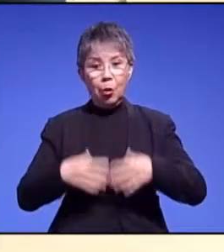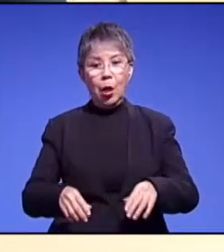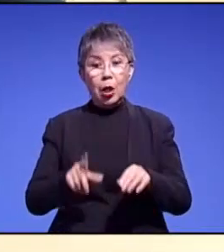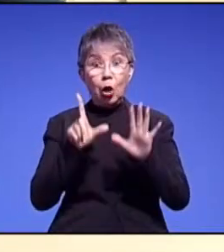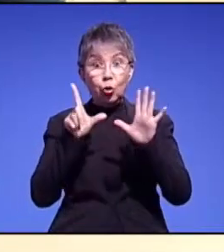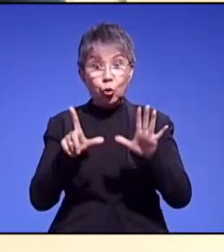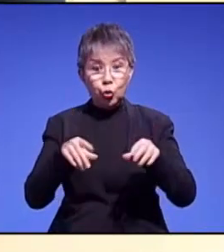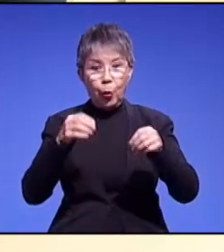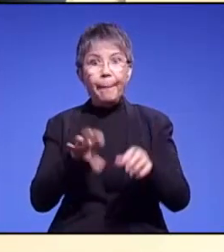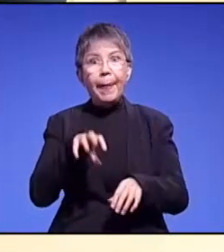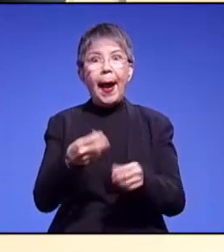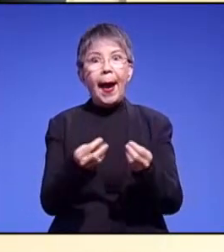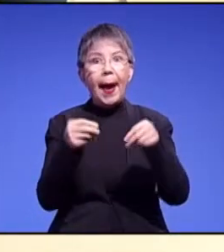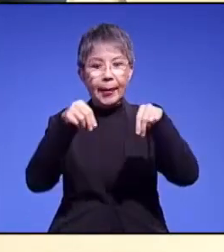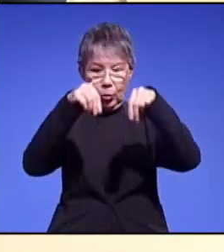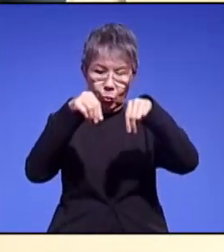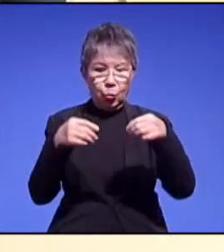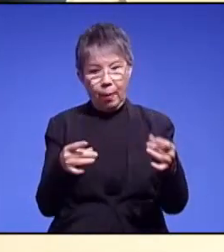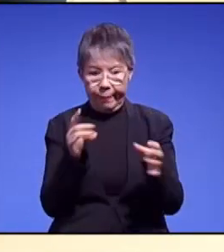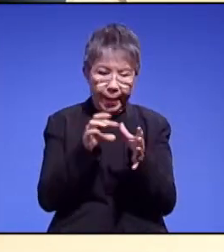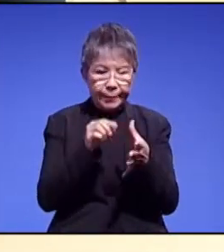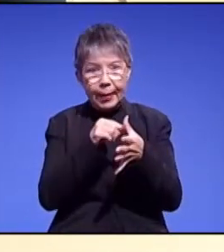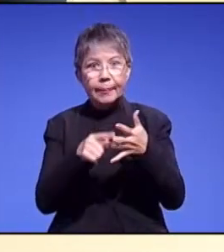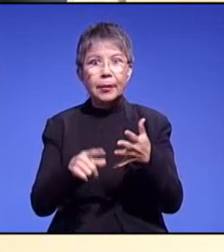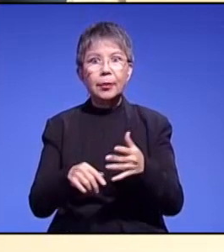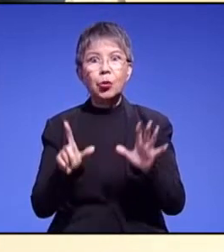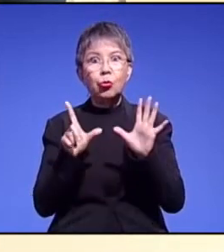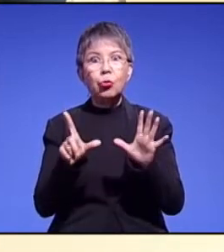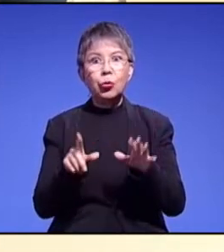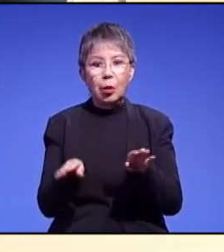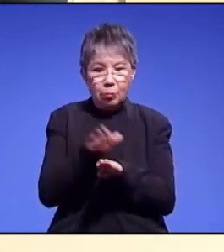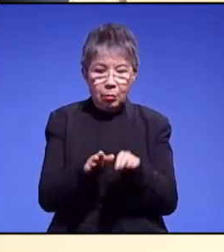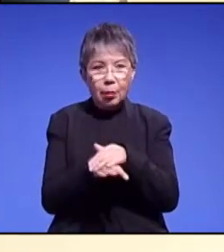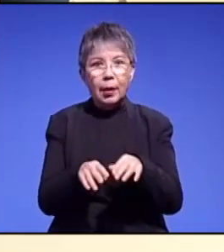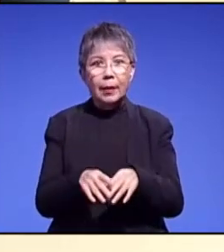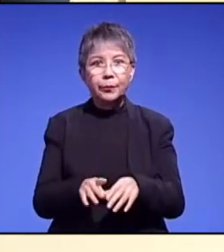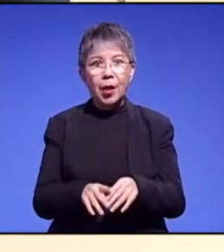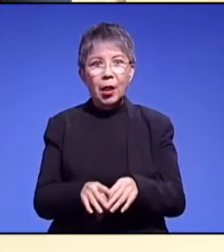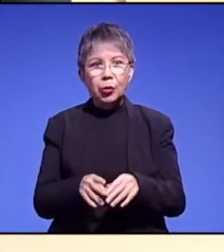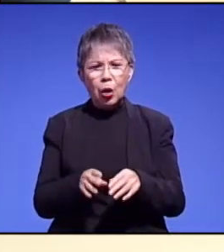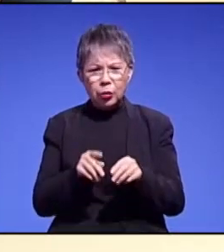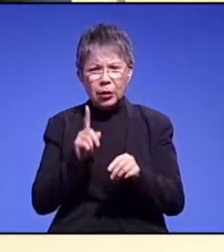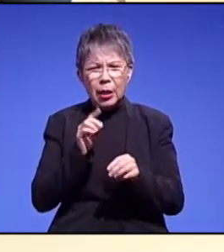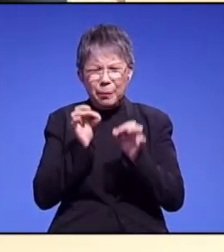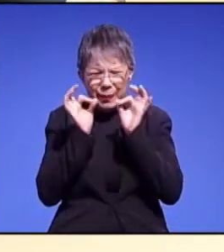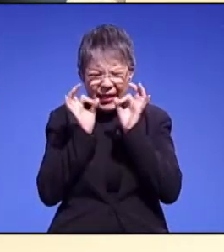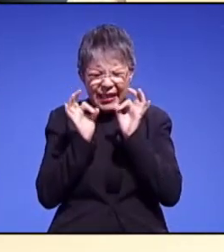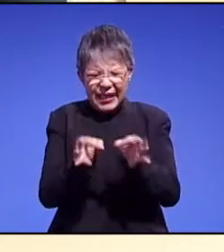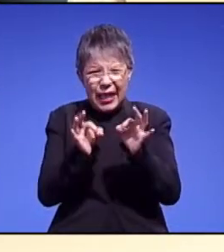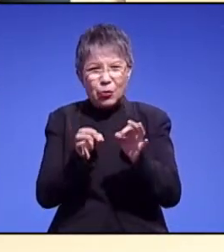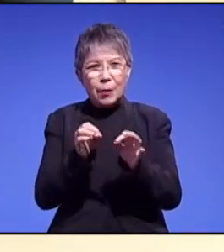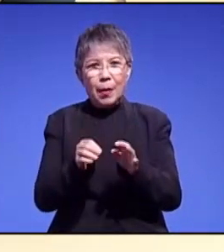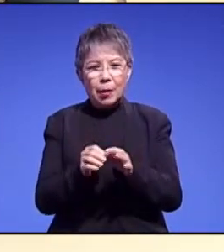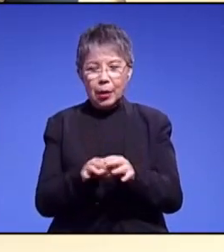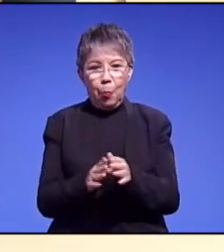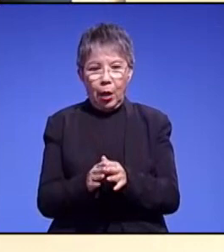7. Yes, 7 komponen. Dan bikinnya nggak boleh sampai salah garis karena takutnya ada